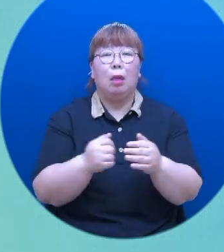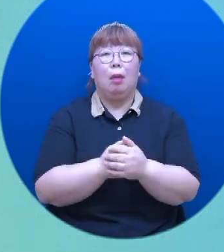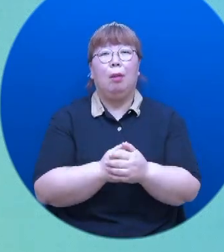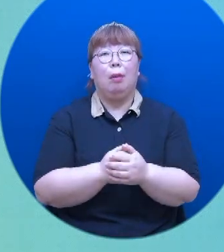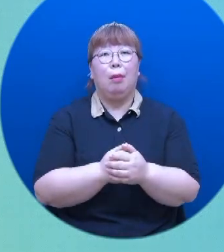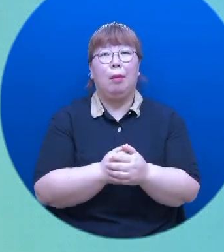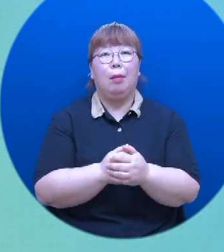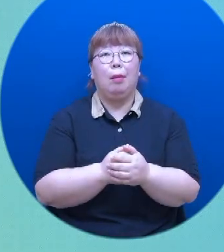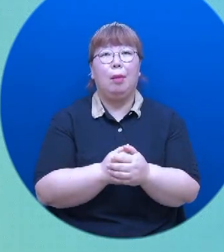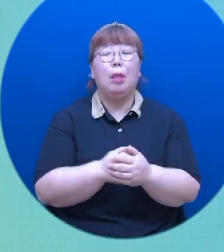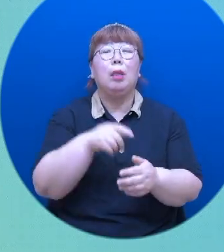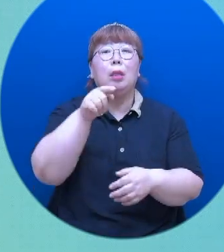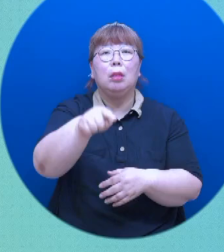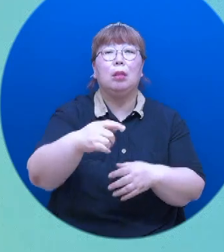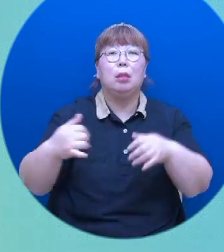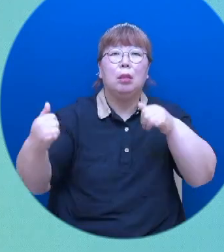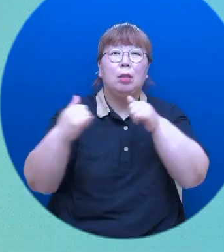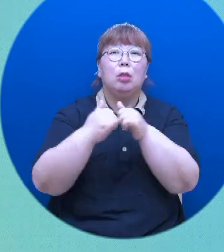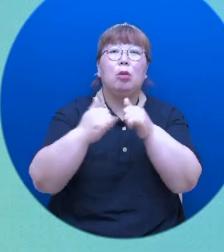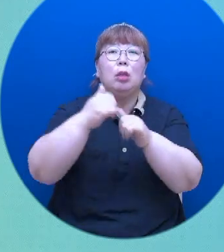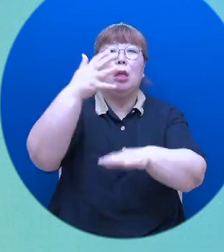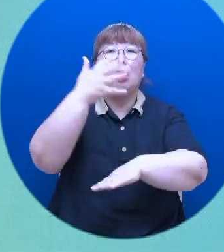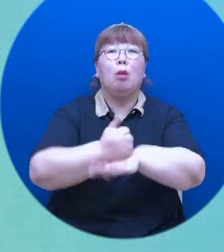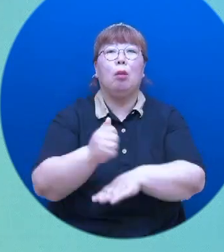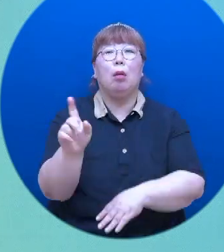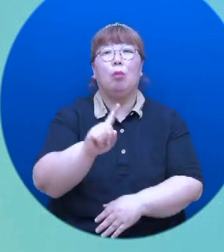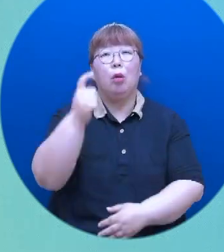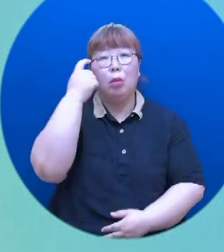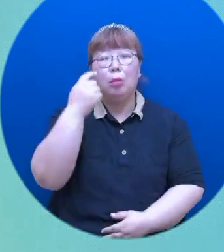그 전쟁 결과가 무엇인가요?